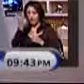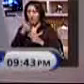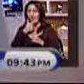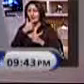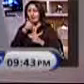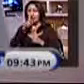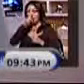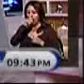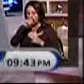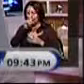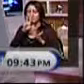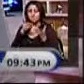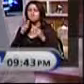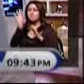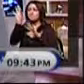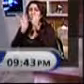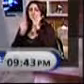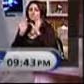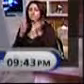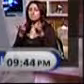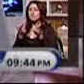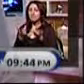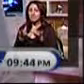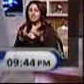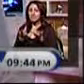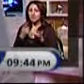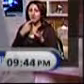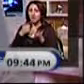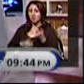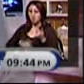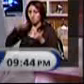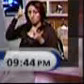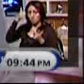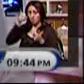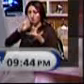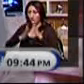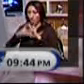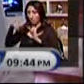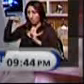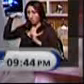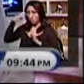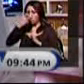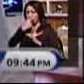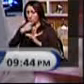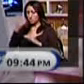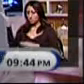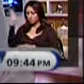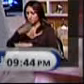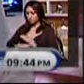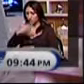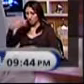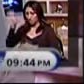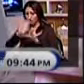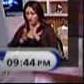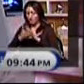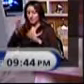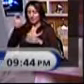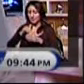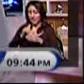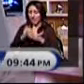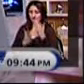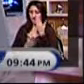اعتقد عندما ننجح باذن الله تعالى في فرض اراده الشعب بانتخابات رئاسيه مبكره، يجب